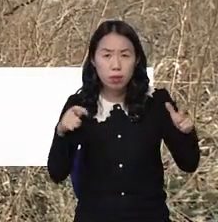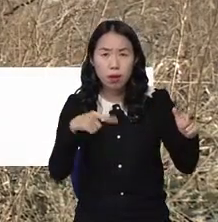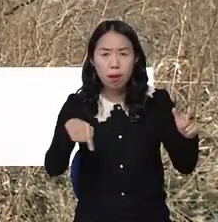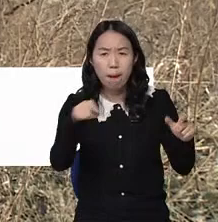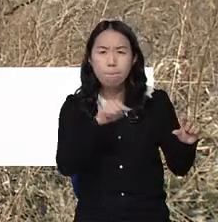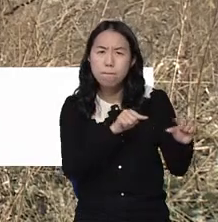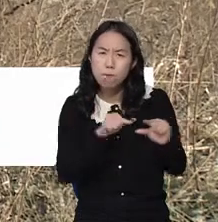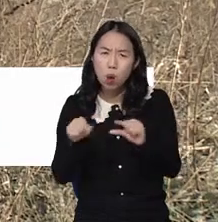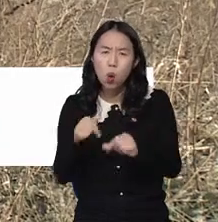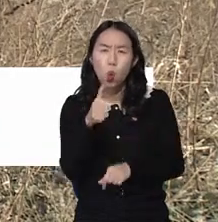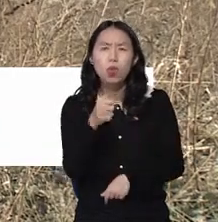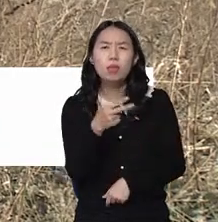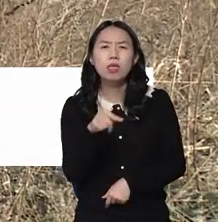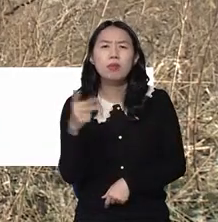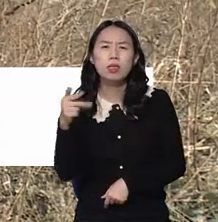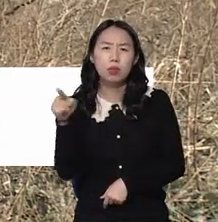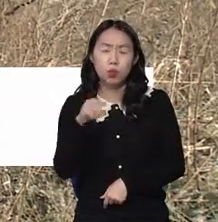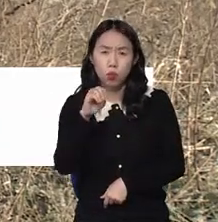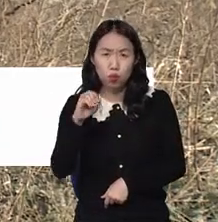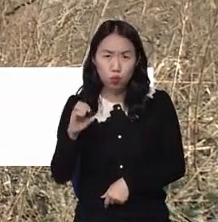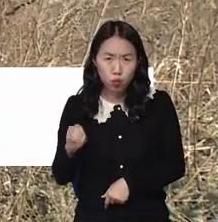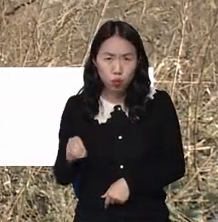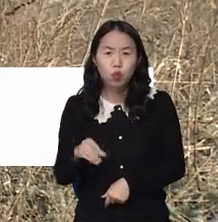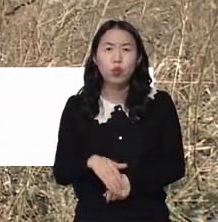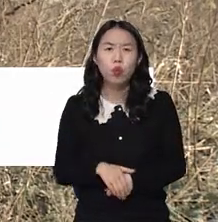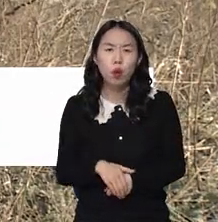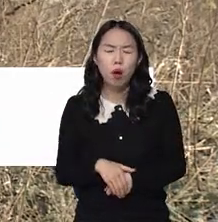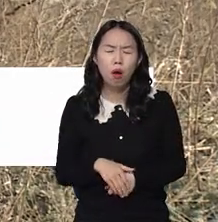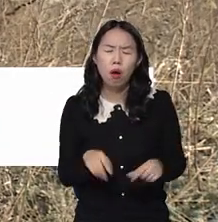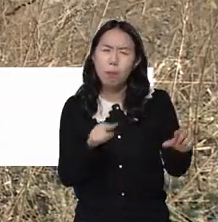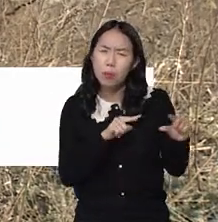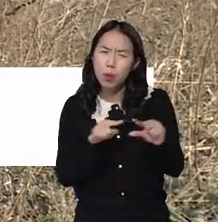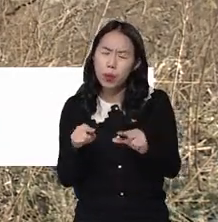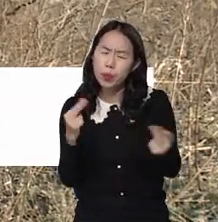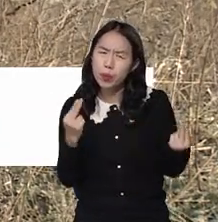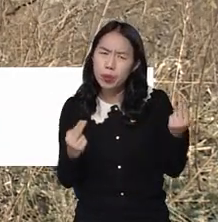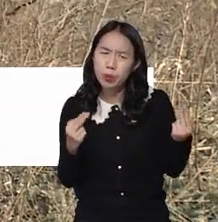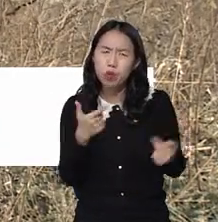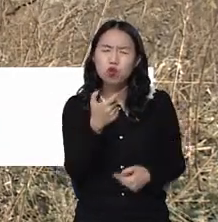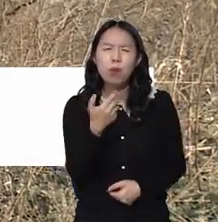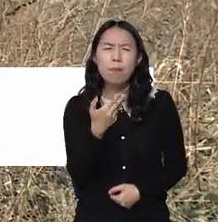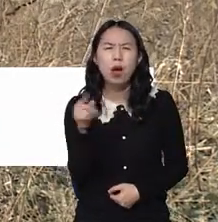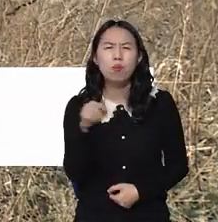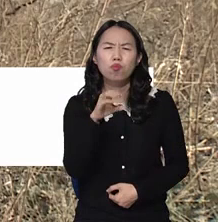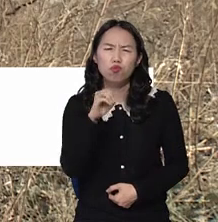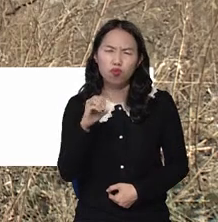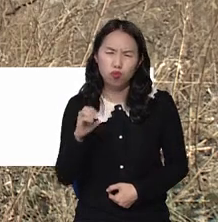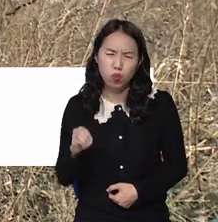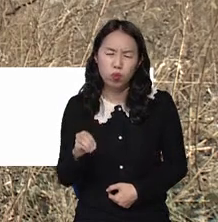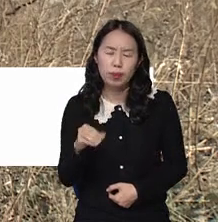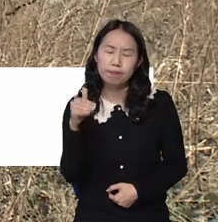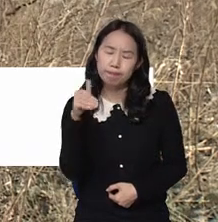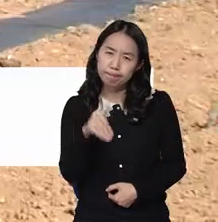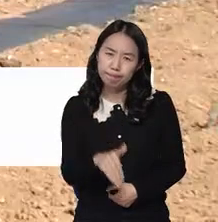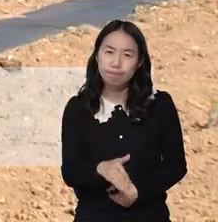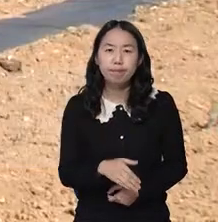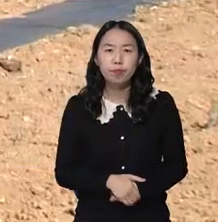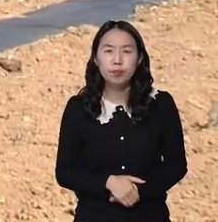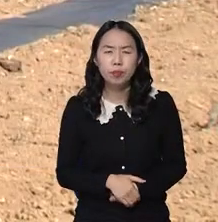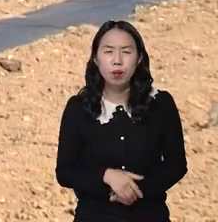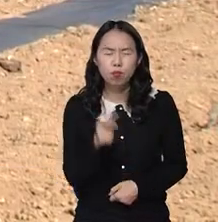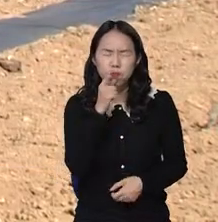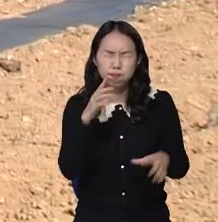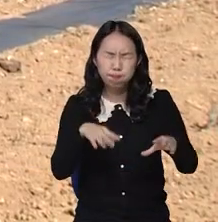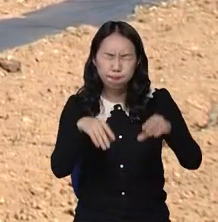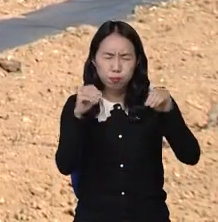평균 저수율은 52.7%로 평년 대비 68% 수준으로 낮은 상황입니다.